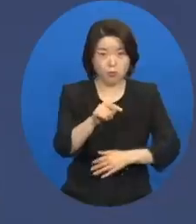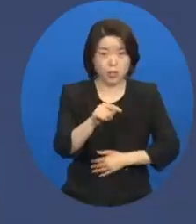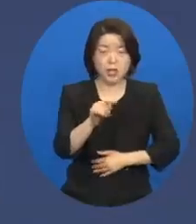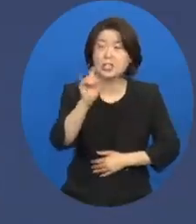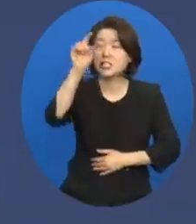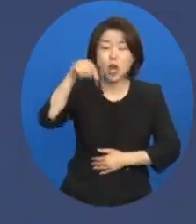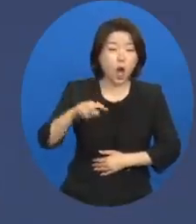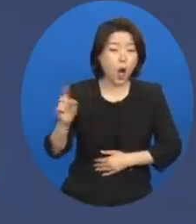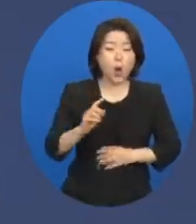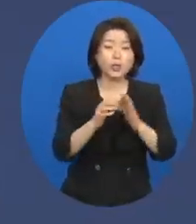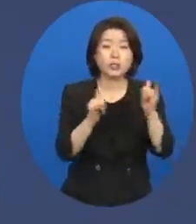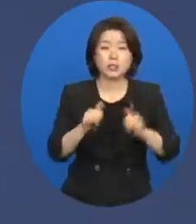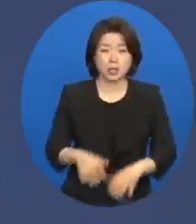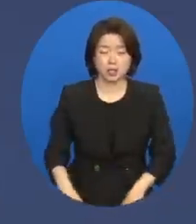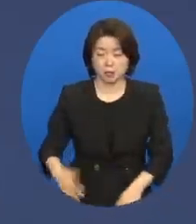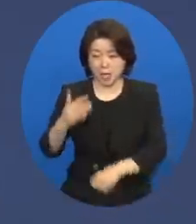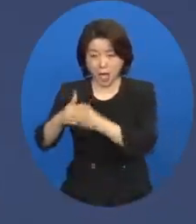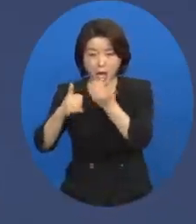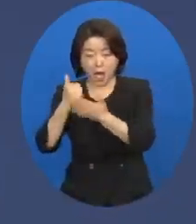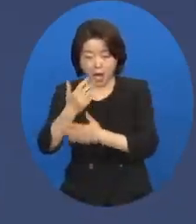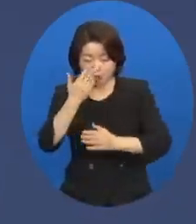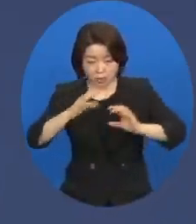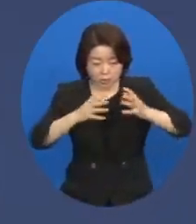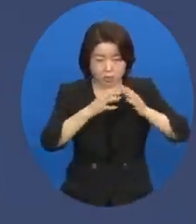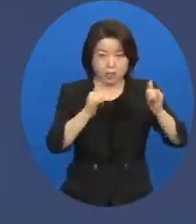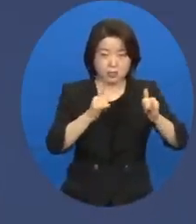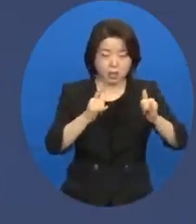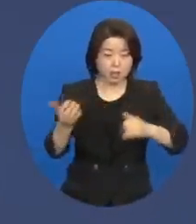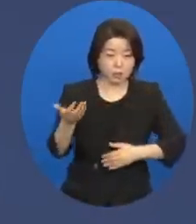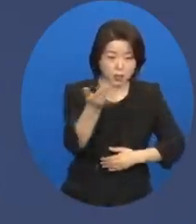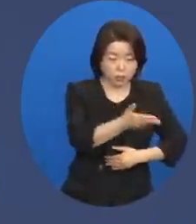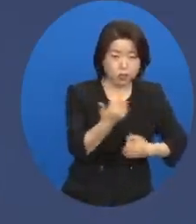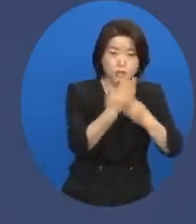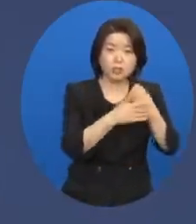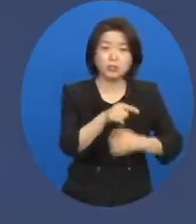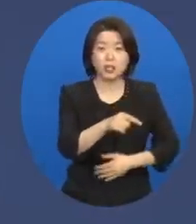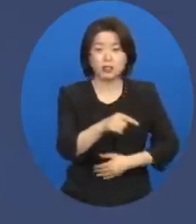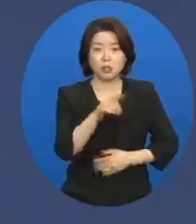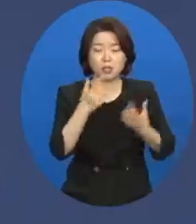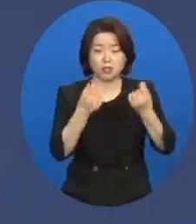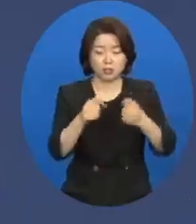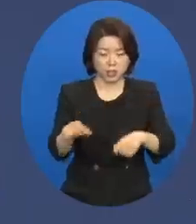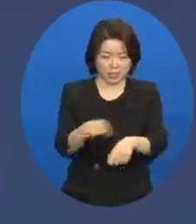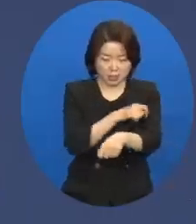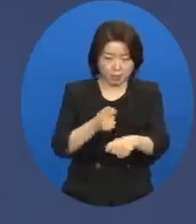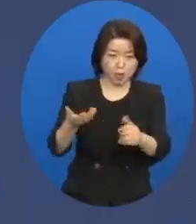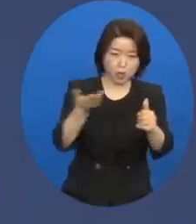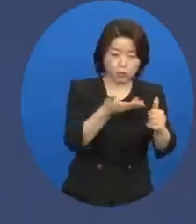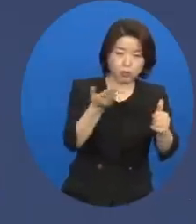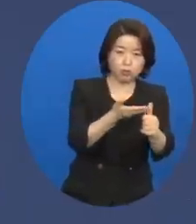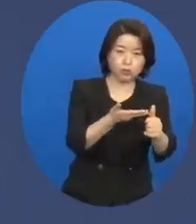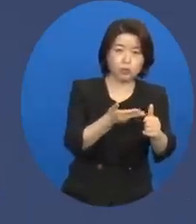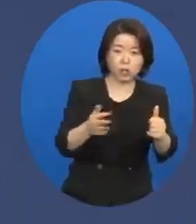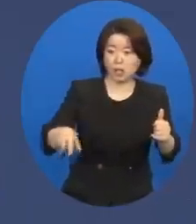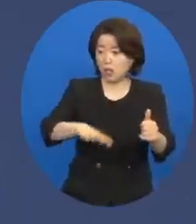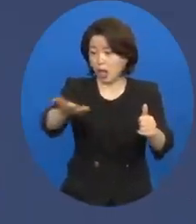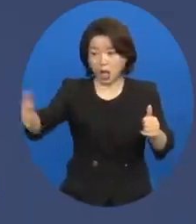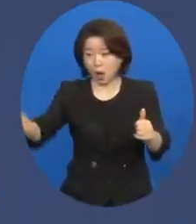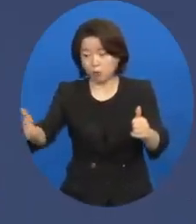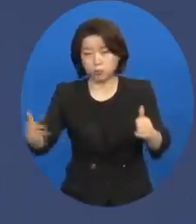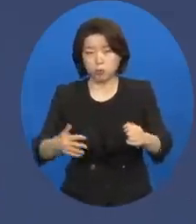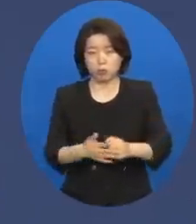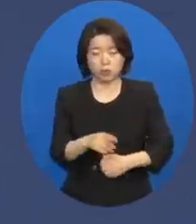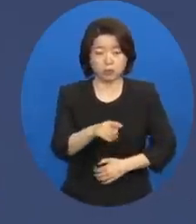천하의 어떤 인간들이 하나님이 이스라엘 백성에게 베푸신 그런 은혜를 그렇게 특별하게 공급받은 사람이 어디 있어요? 무슨